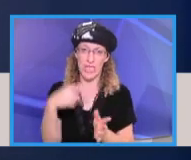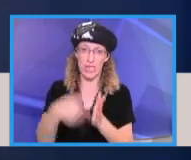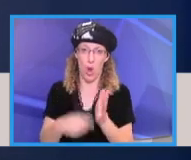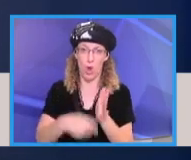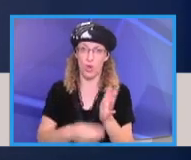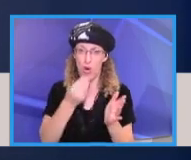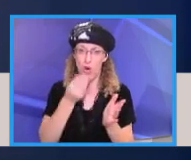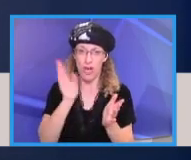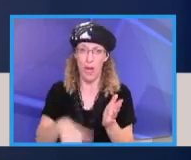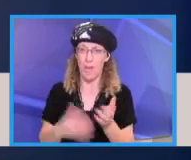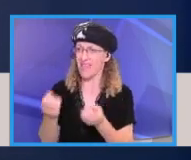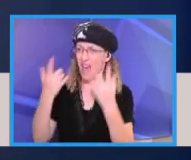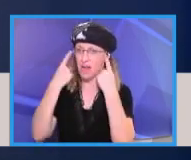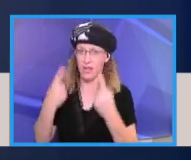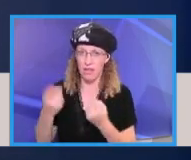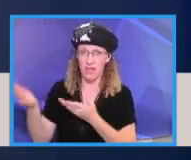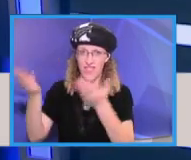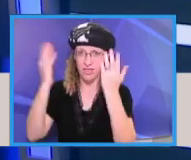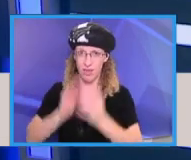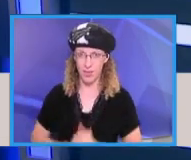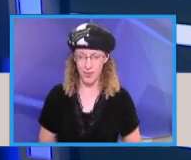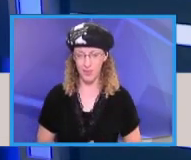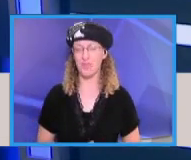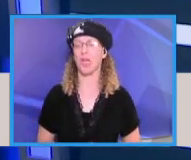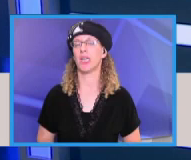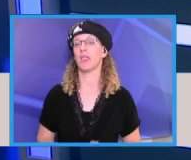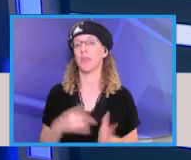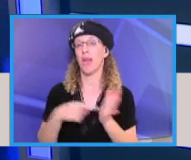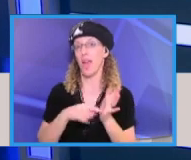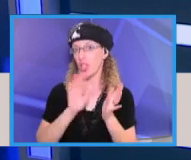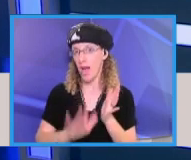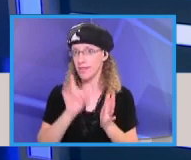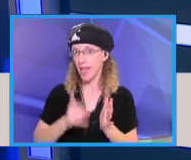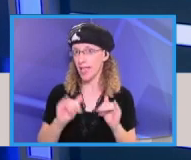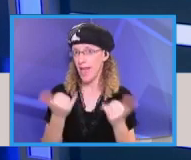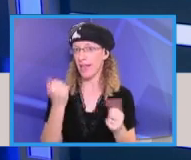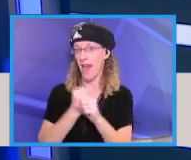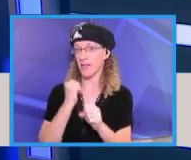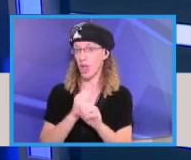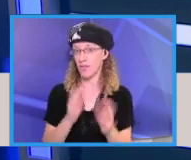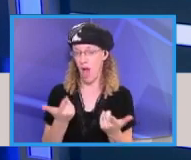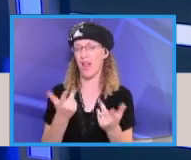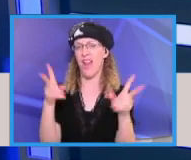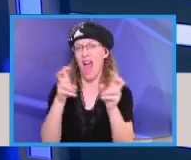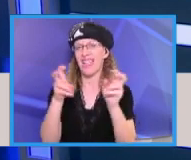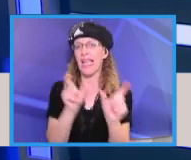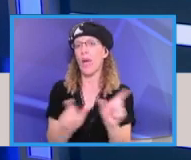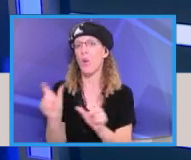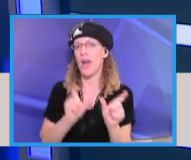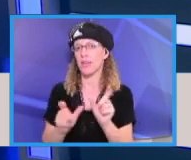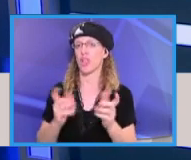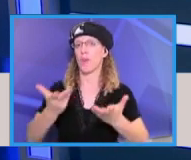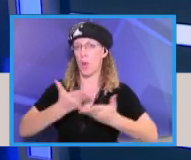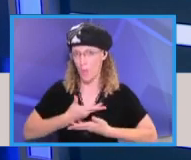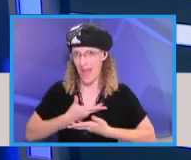אותו גם בחצר חסידית כזו או אחרת. וכיוון שכך, מה שצריך לעשות זה באמת זה להגדיר את הרגולציה